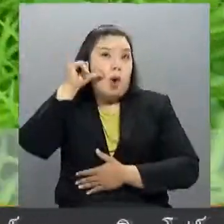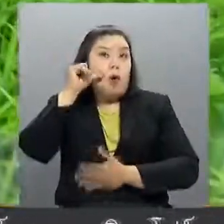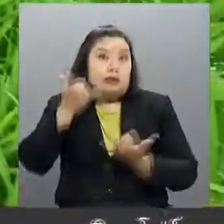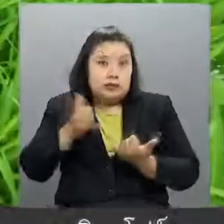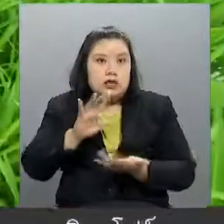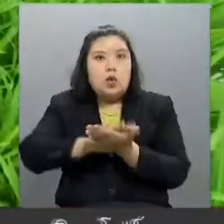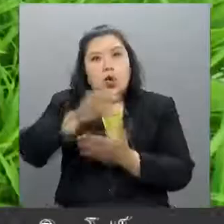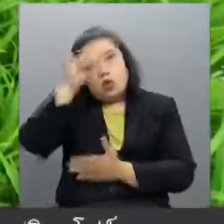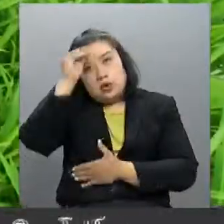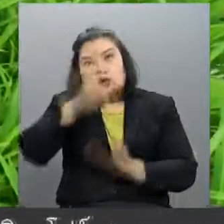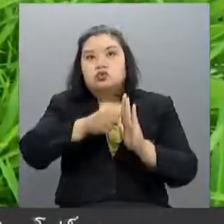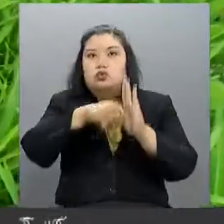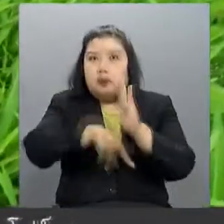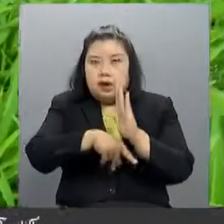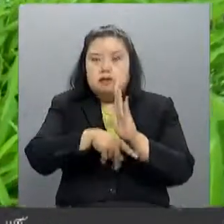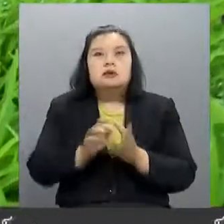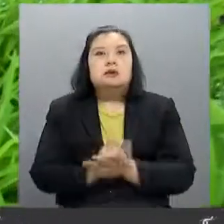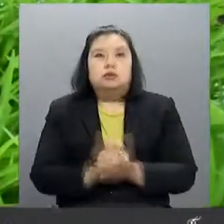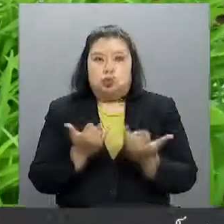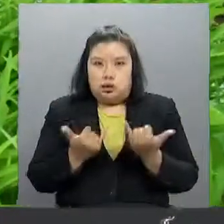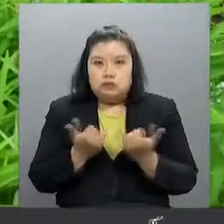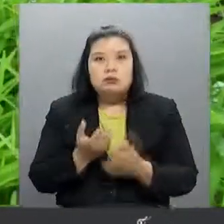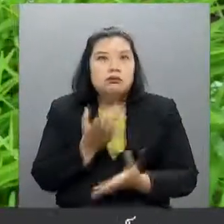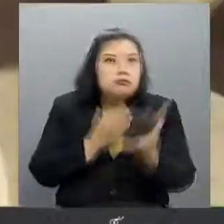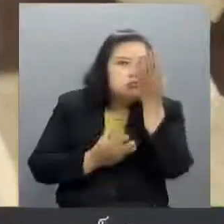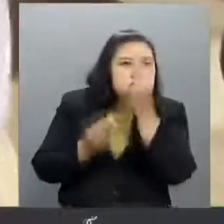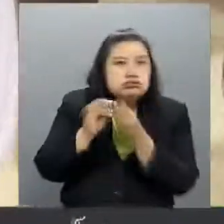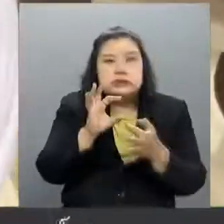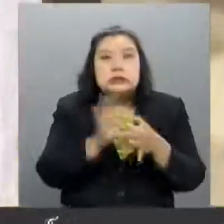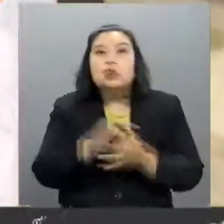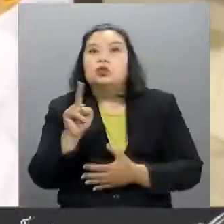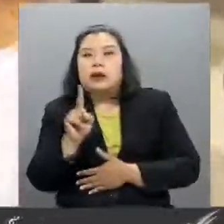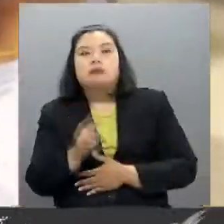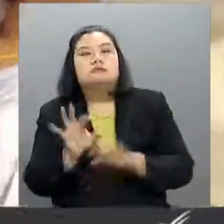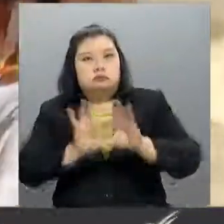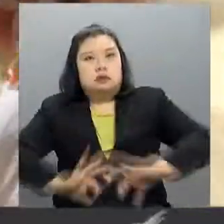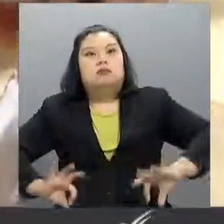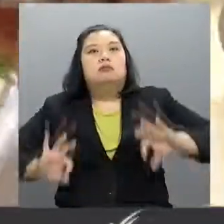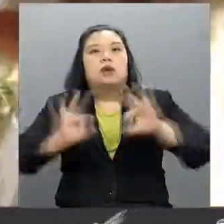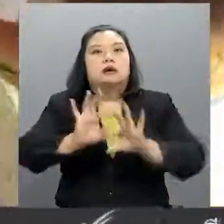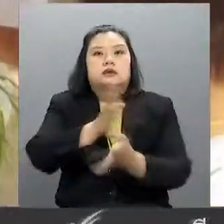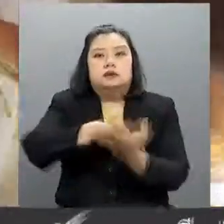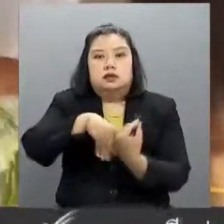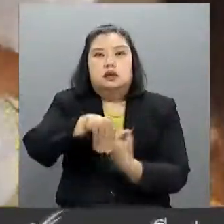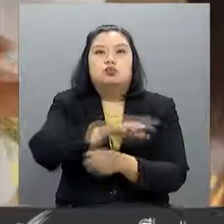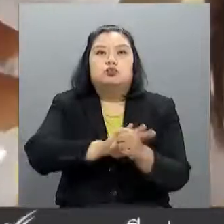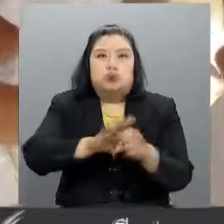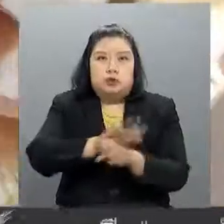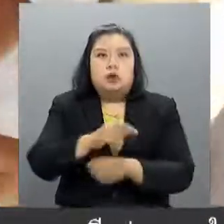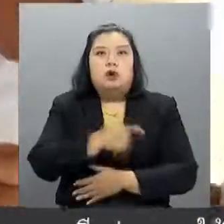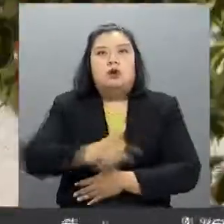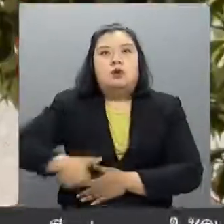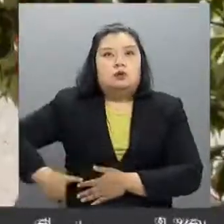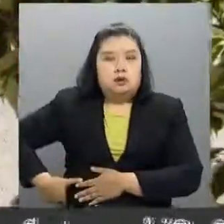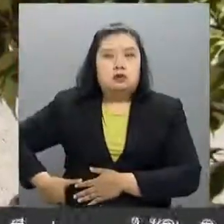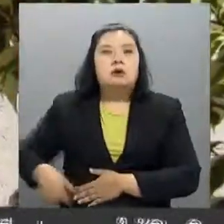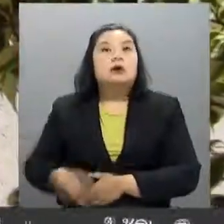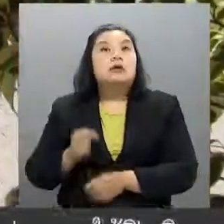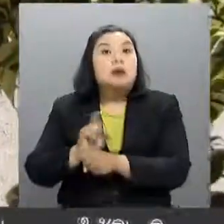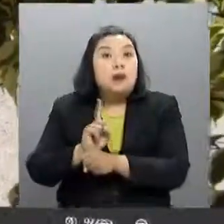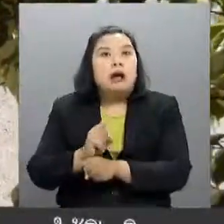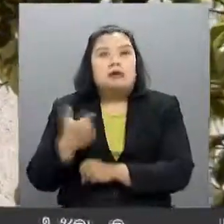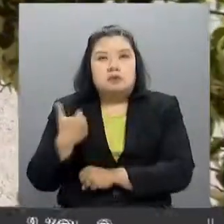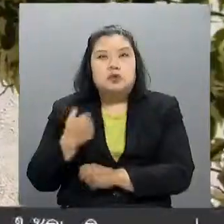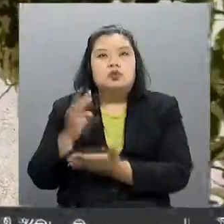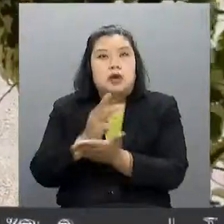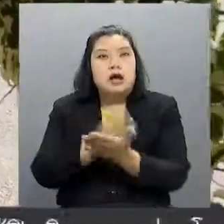การเรียนรู้ที่เน้นเกี่ยวกับหลักปรัชญาเศรษฐกิจพอเพียงมีทั้งด้านวิชาการและการฝึกทักษะวิชาชี